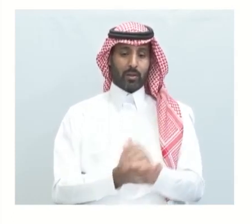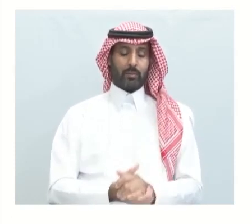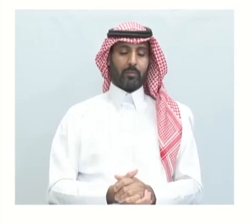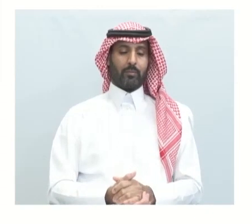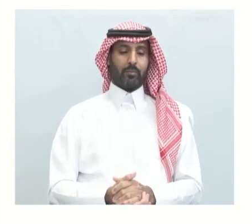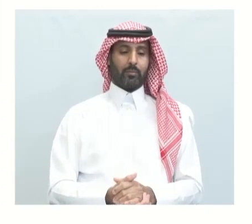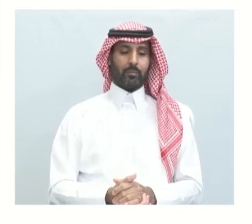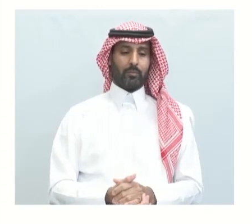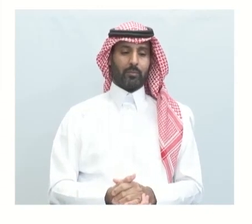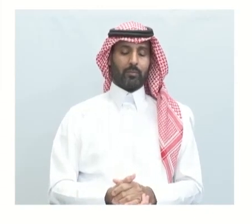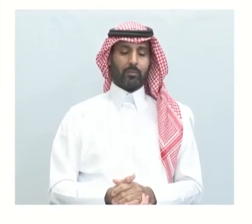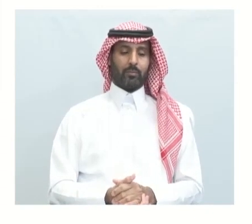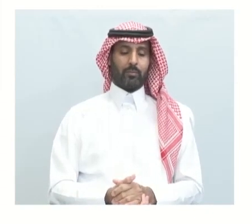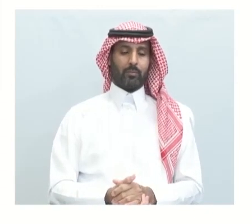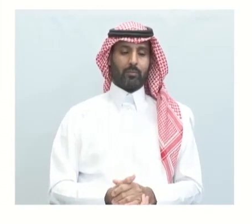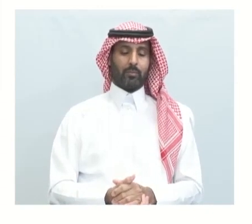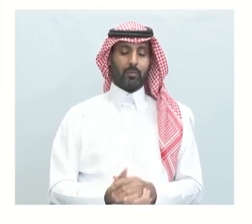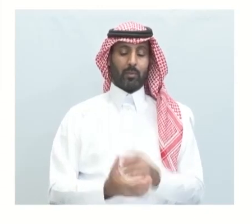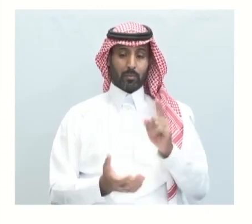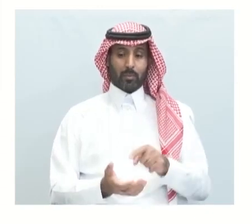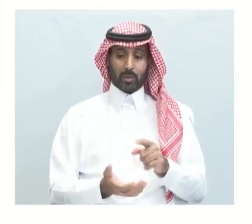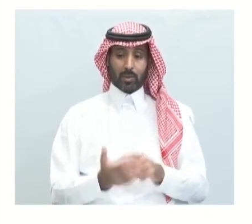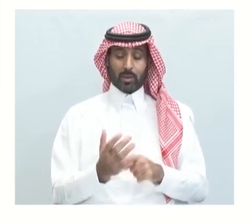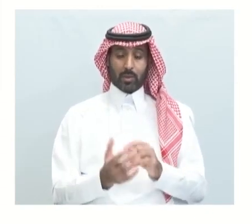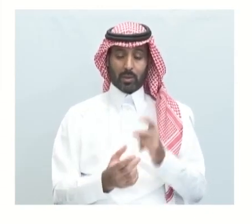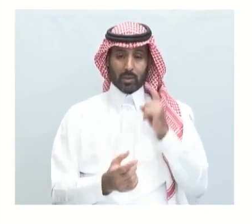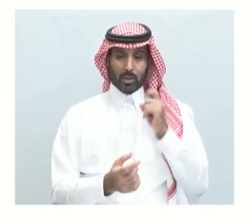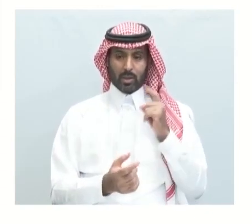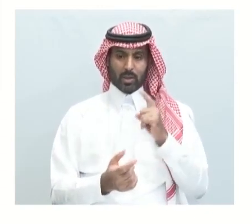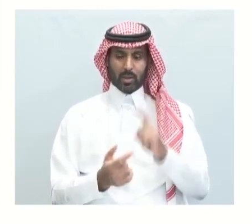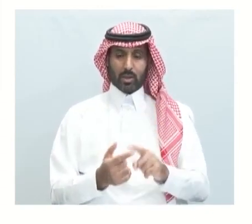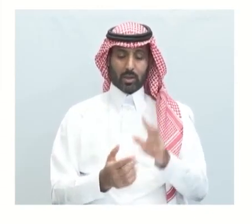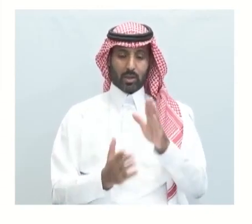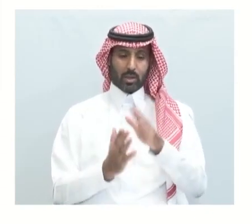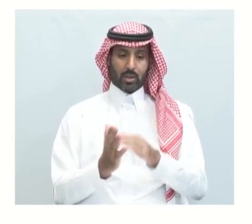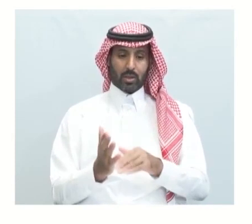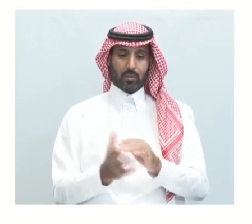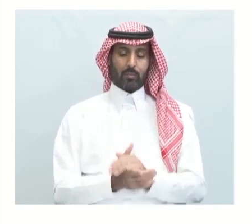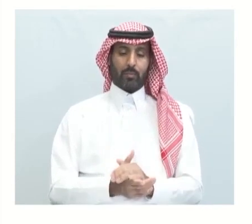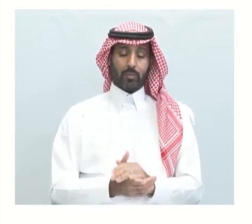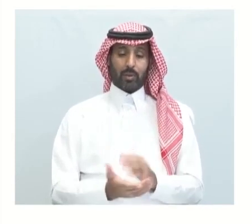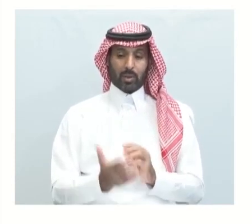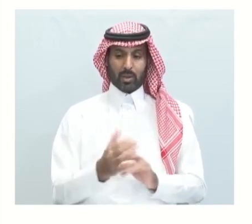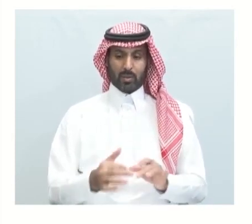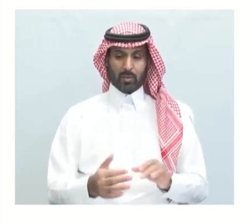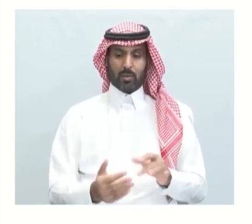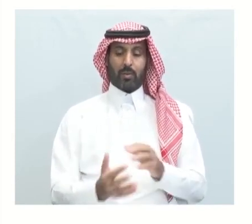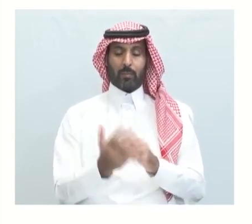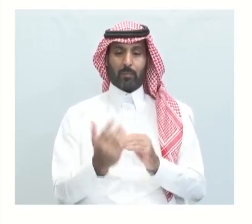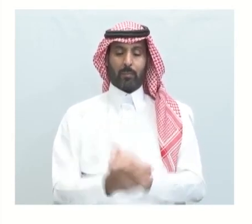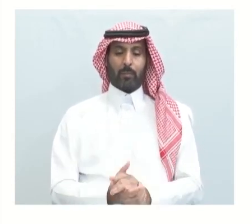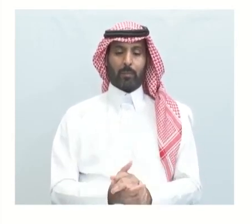بحذفها بعد ذلك لدي هنا بنفس الطريقه السابقه في عمليه الطباعه تعريفها الهيد